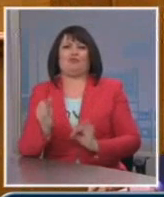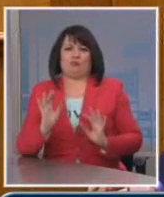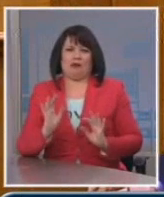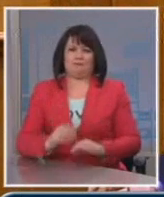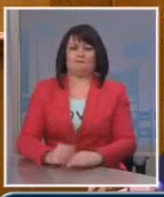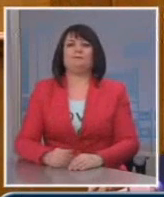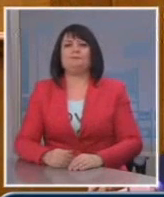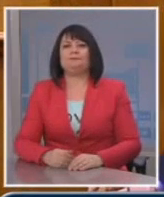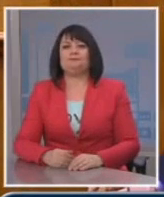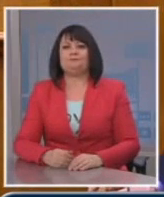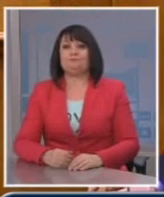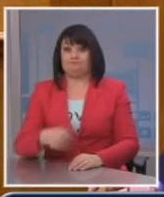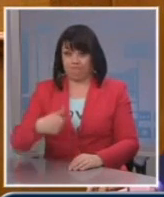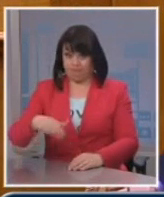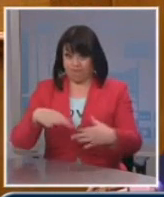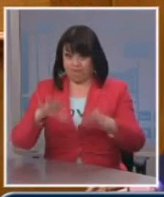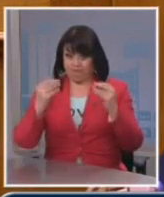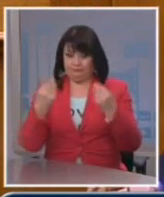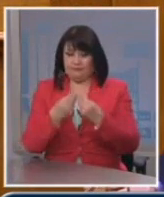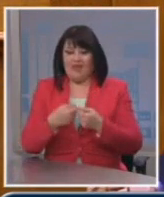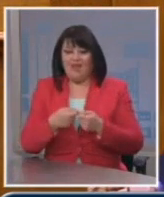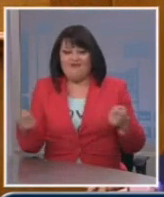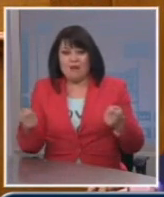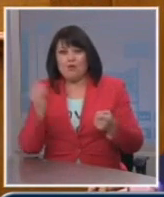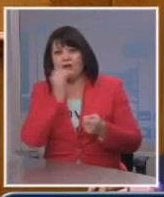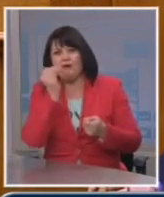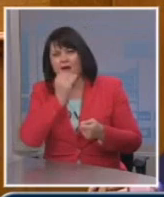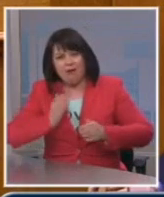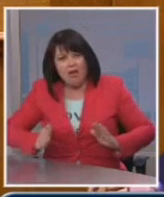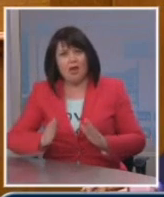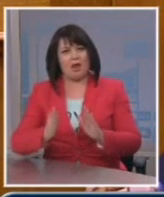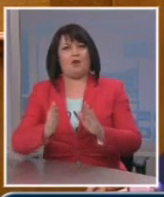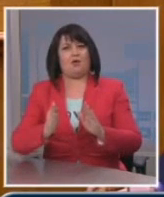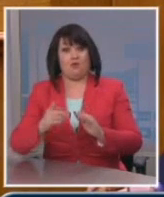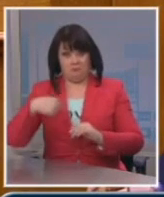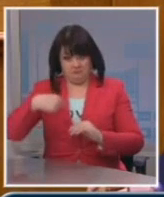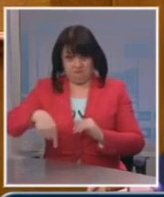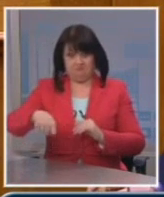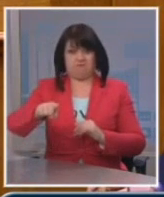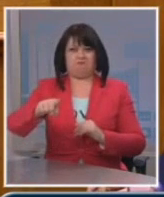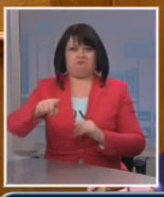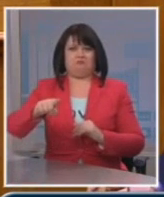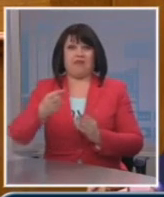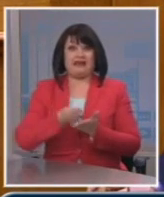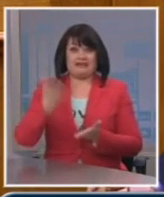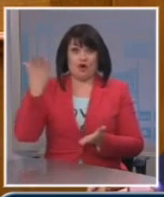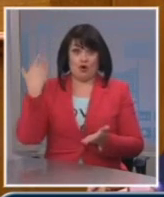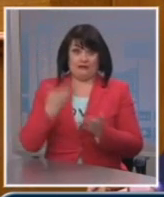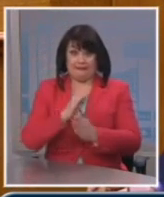ήδη έχει μπει σε εφαρμογή και θα επιταχυνθεί βεβαίως την επόμενη της αξιολόγησης.